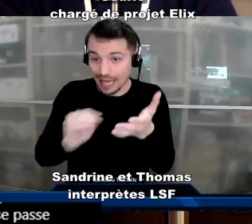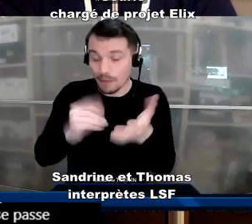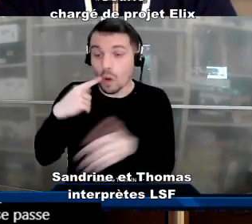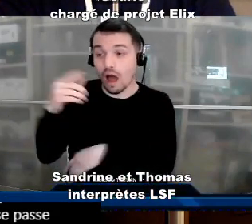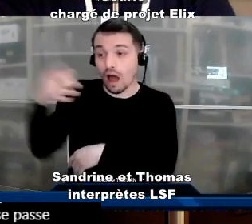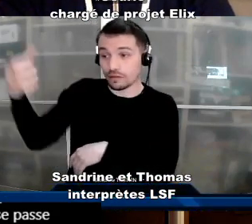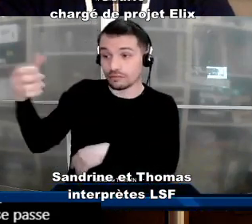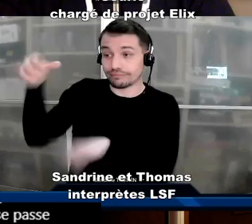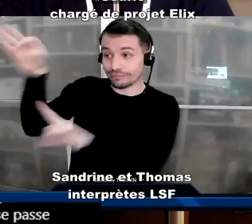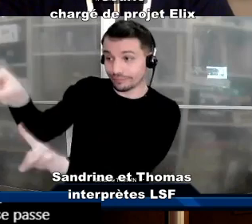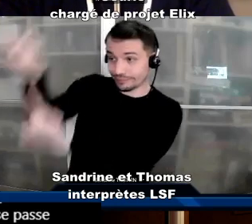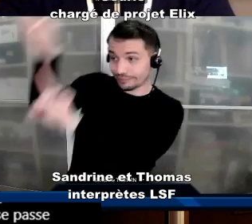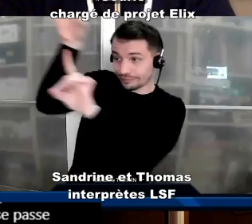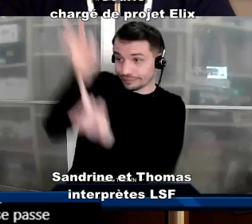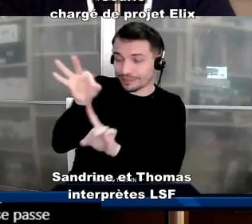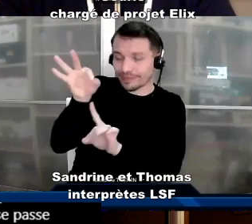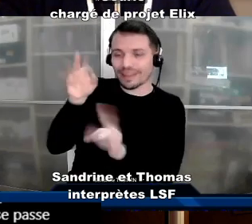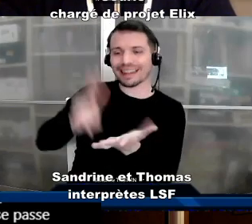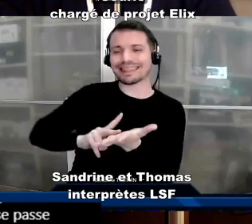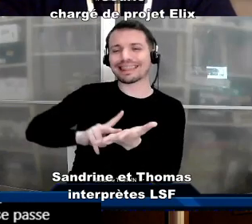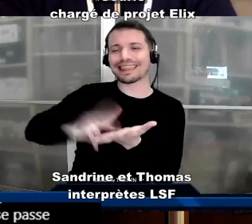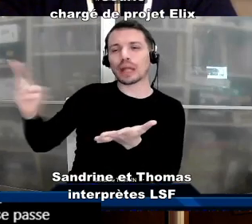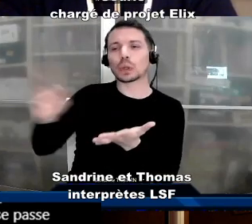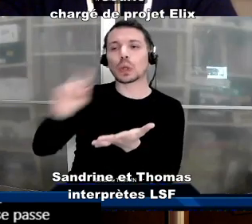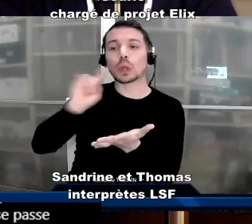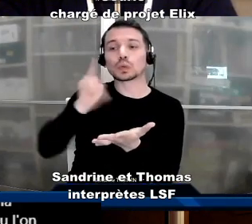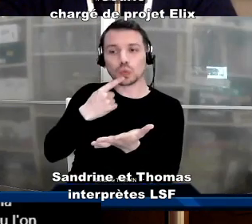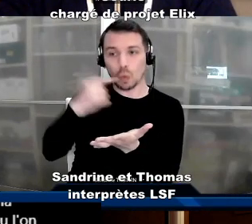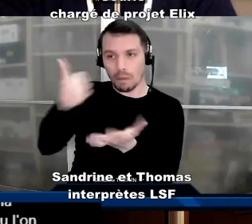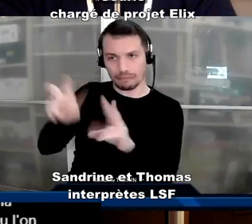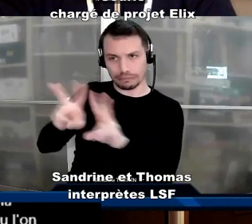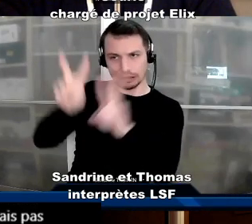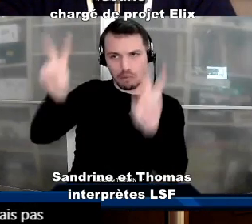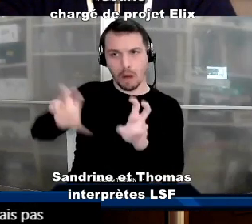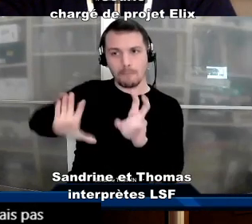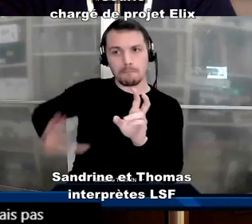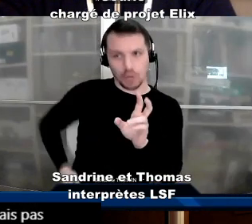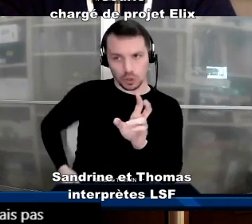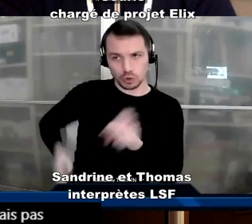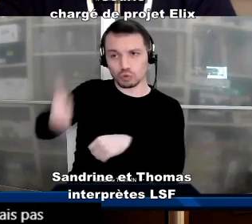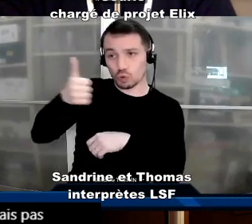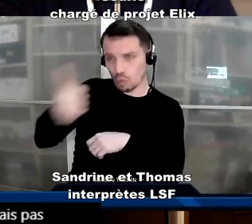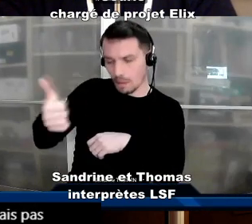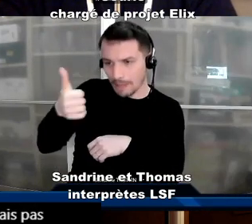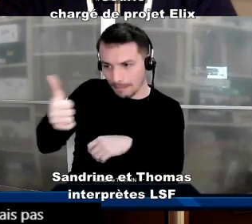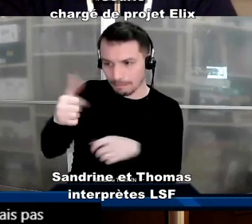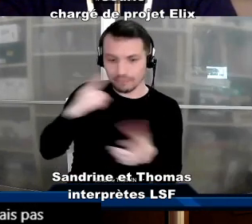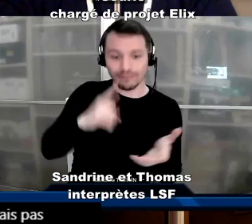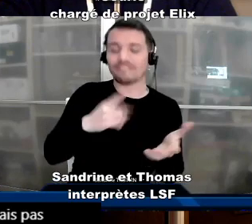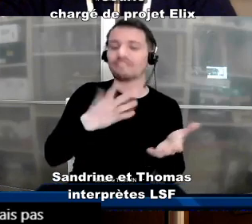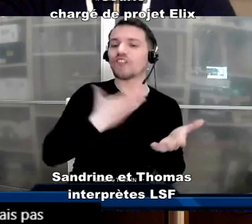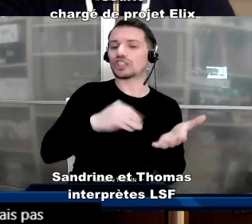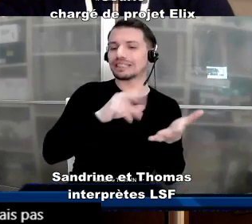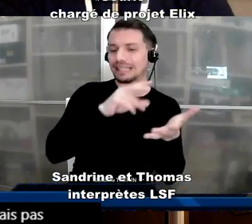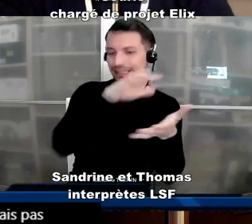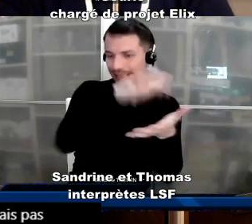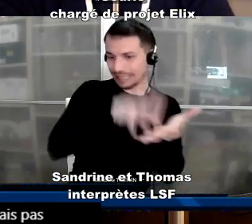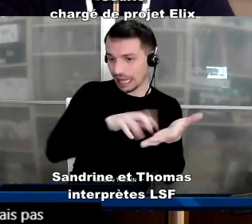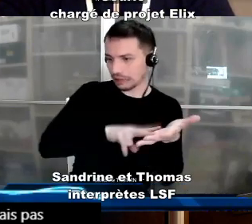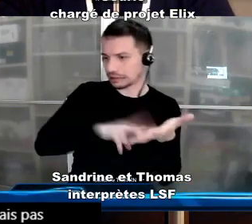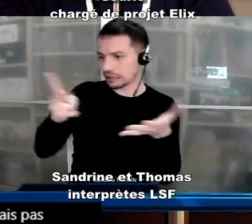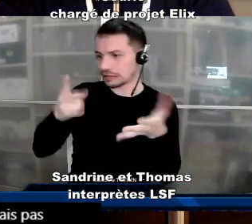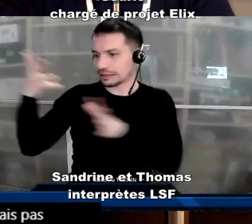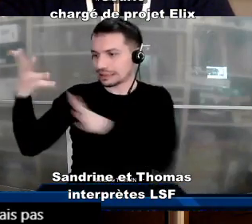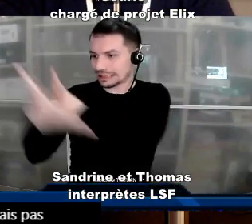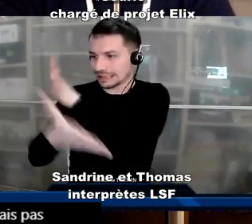sourds, donc des personnes dont c'est le métier, qui sont diplômés pour traduire du français vers la langue des signes. Donc, je pense